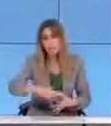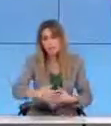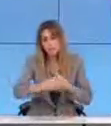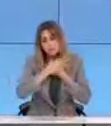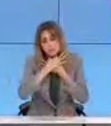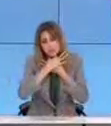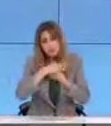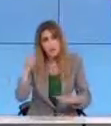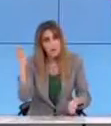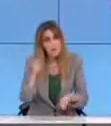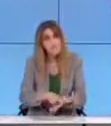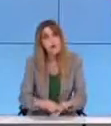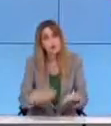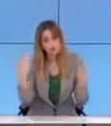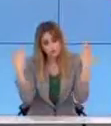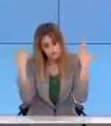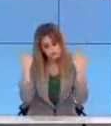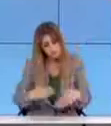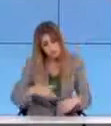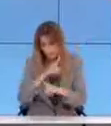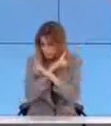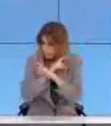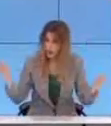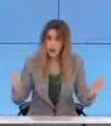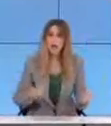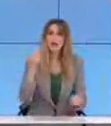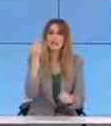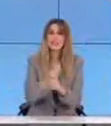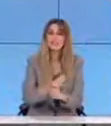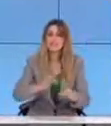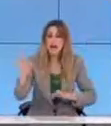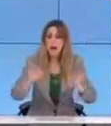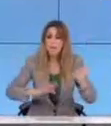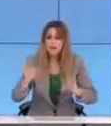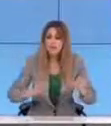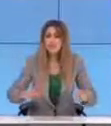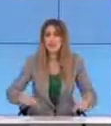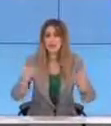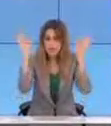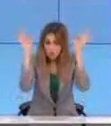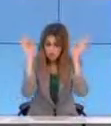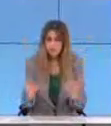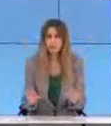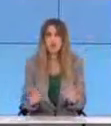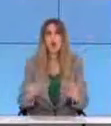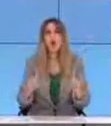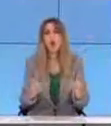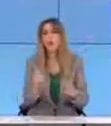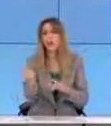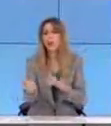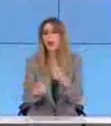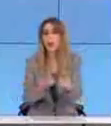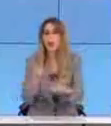Ζητάμε συγκροτημένο σχέδιο και όχι ημίμετρα. Η προσέλκυση στρατηγικών επενδύσεων με όχημα τον τουρισμό τίθεται στην αιχμή του δόρατος